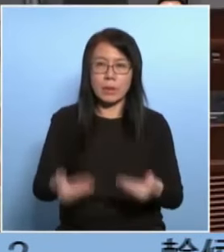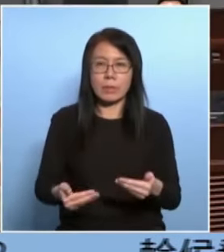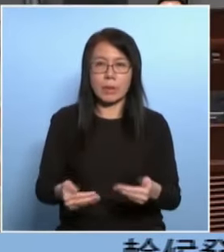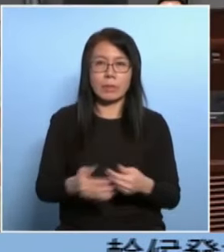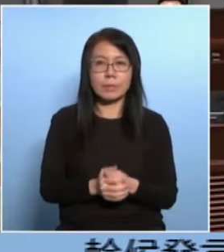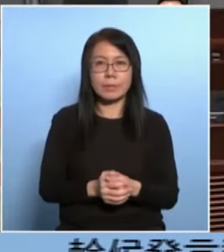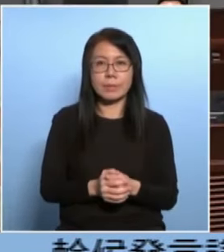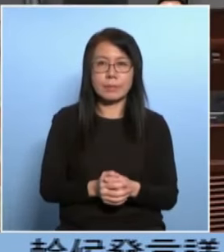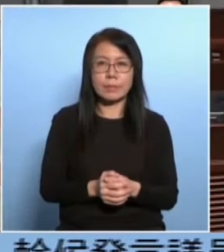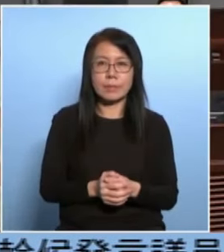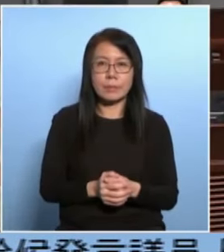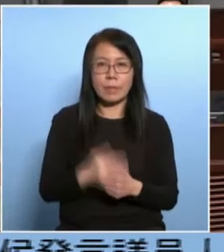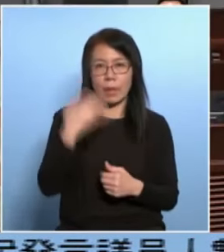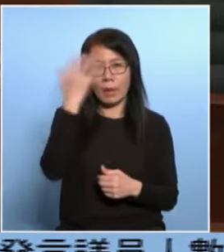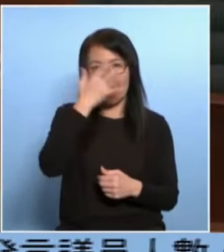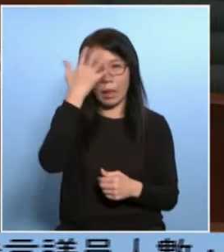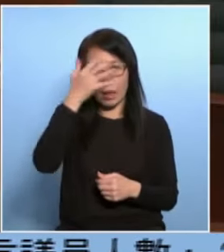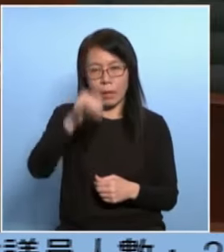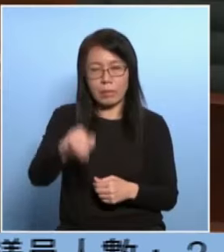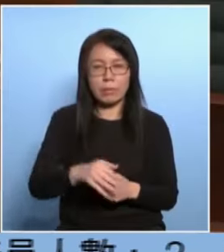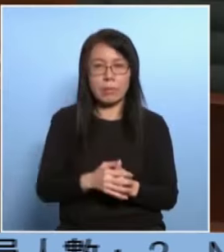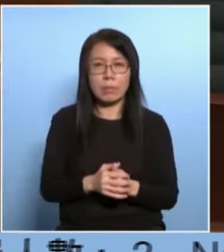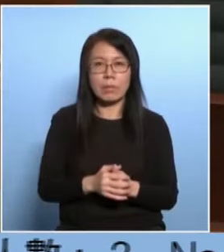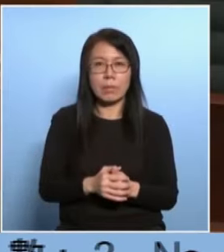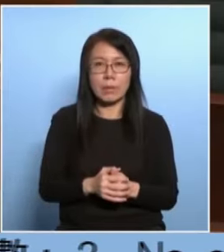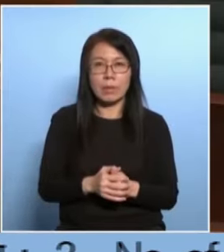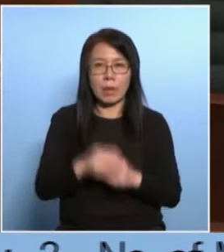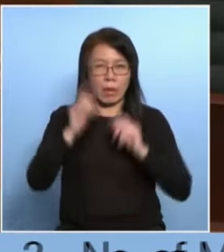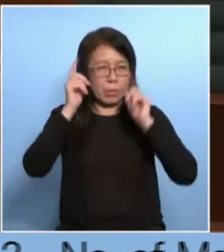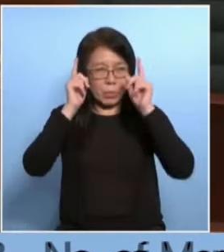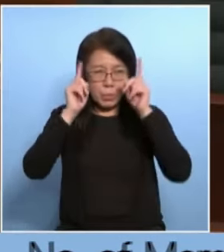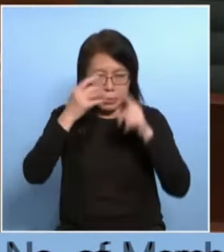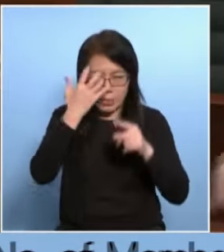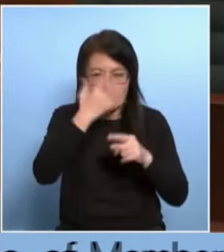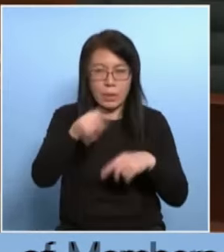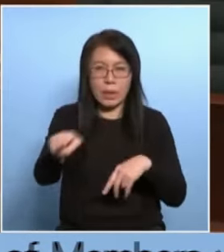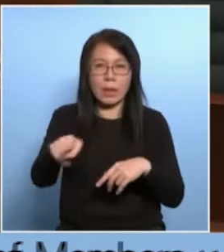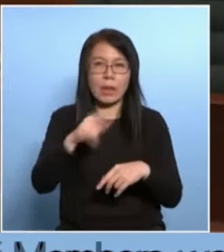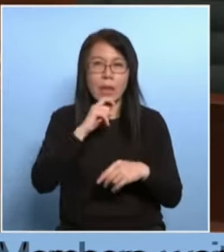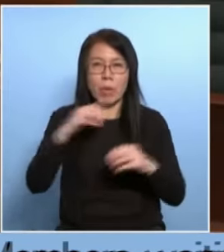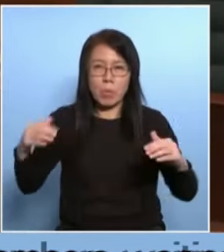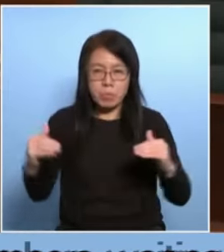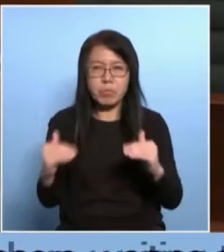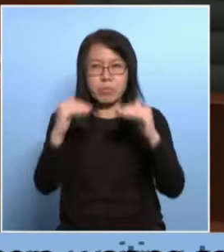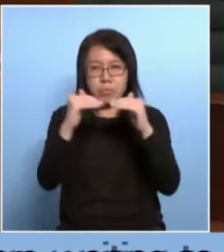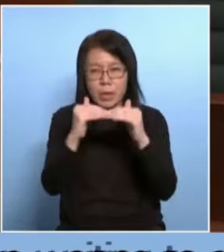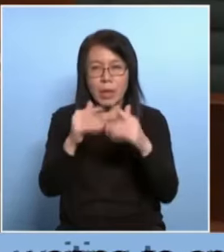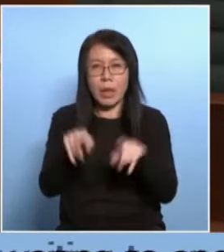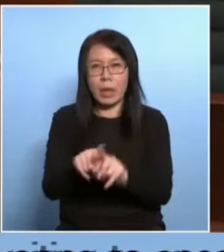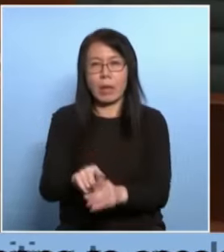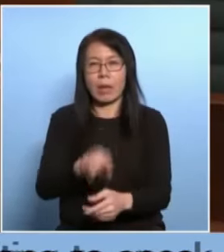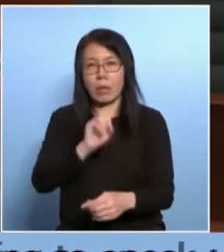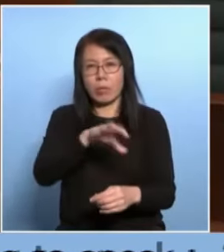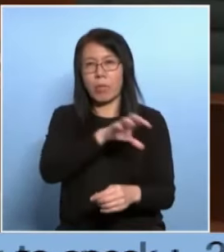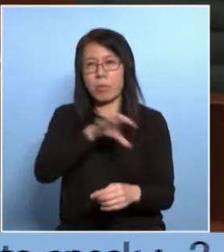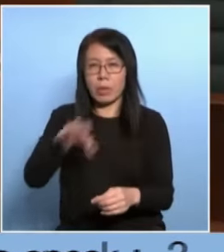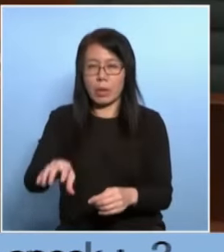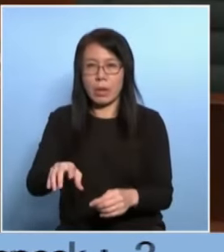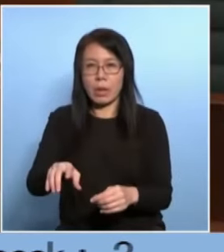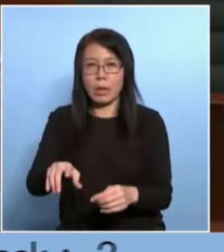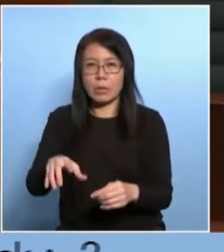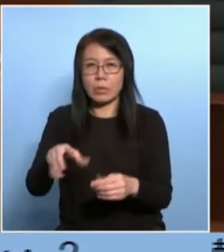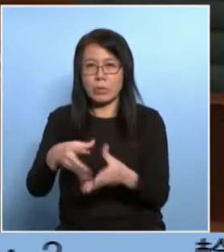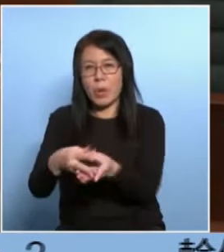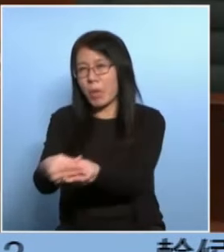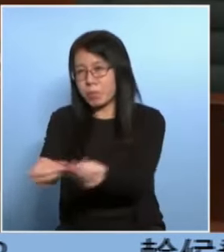你還是迷迷惘惘、糊糊塗塗，人說共融你又去共融，最後你就被人融